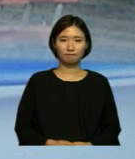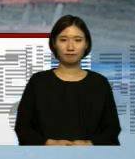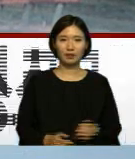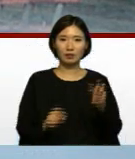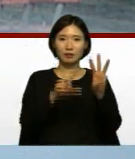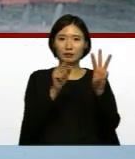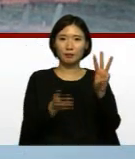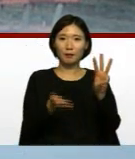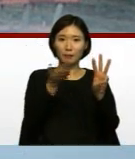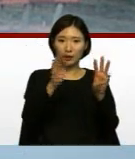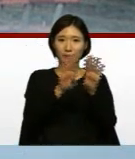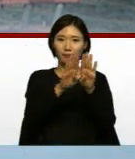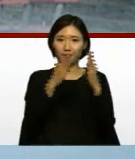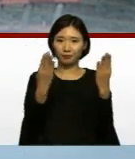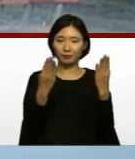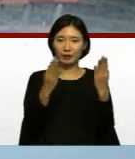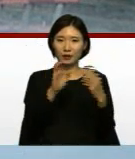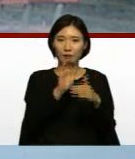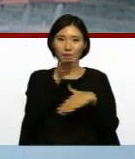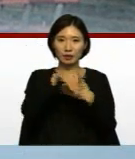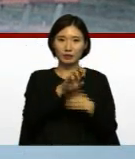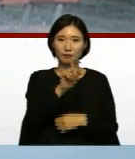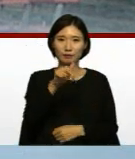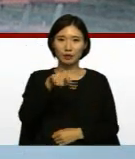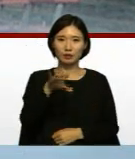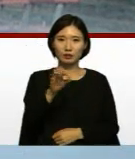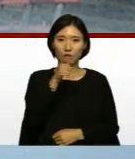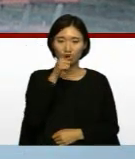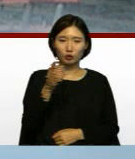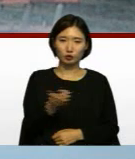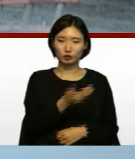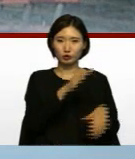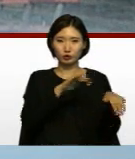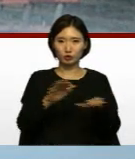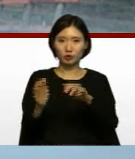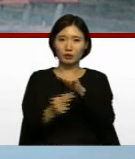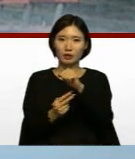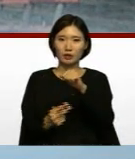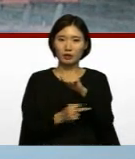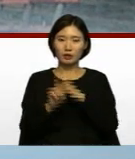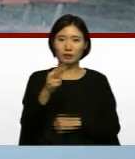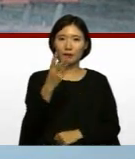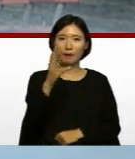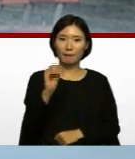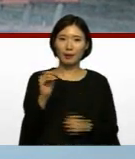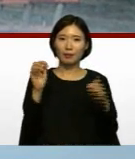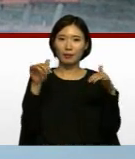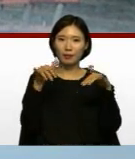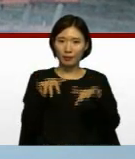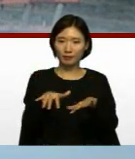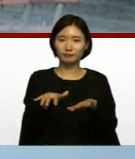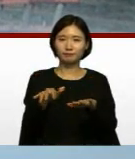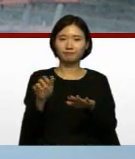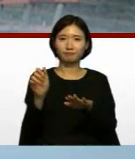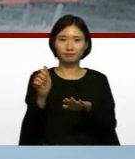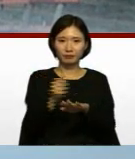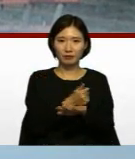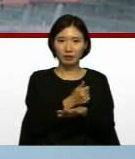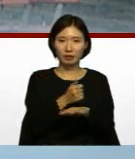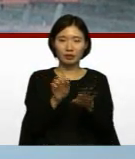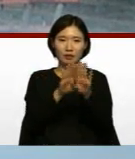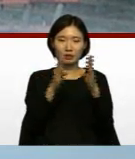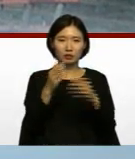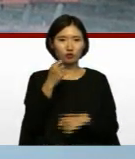지난 3월 말에 개장한 파주 마장호수 출렁다리에 200만 명이 넘는 이용객이 다녀갔습니다. 개장